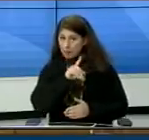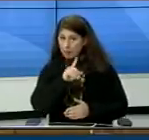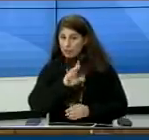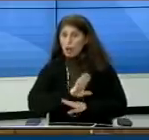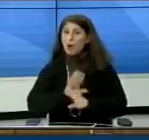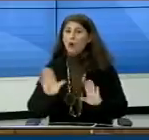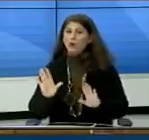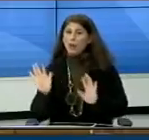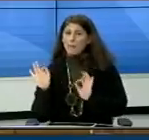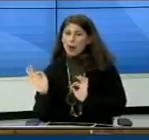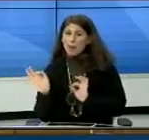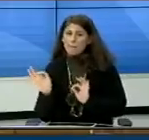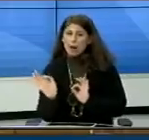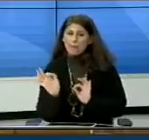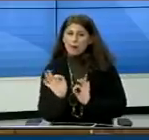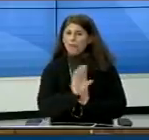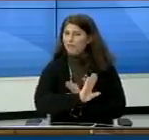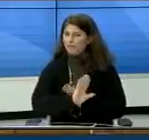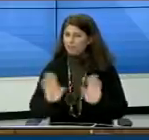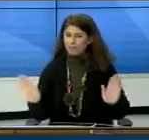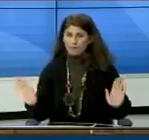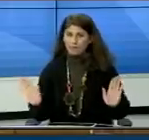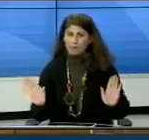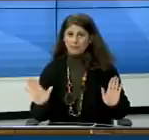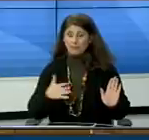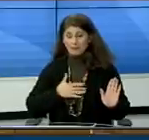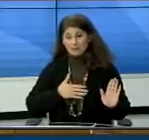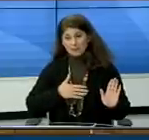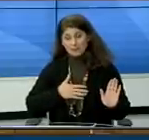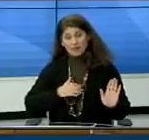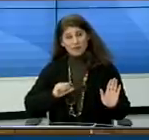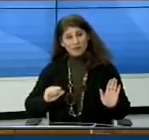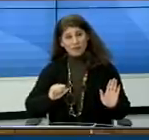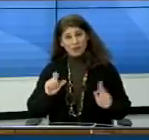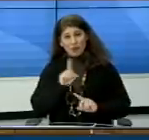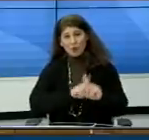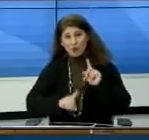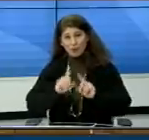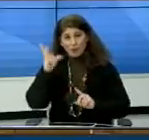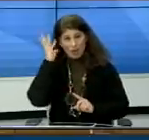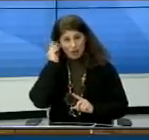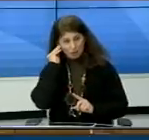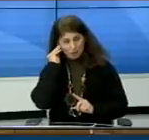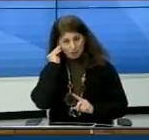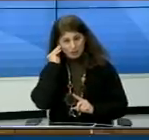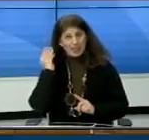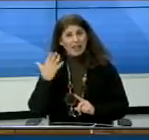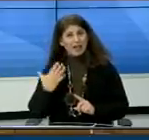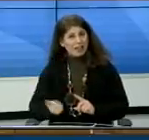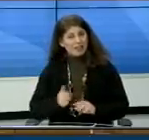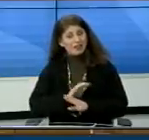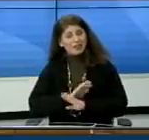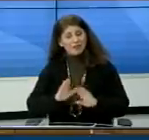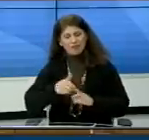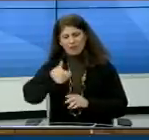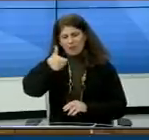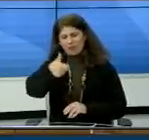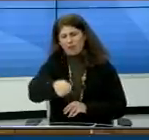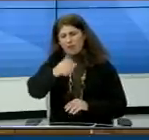ούτε άλλη τοξικότητα. Φοβάμαι ότι όσοι σας άκουσαν έχουν ήδη κλείσει την